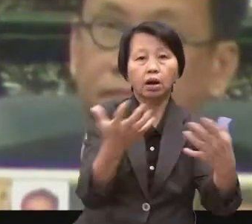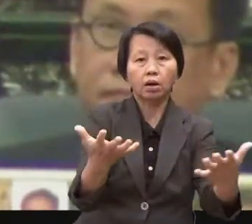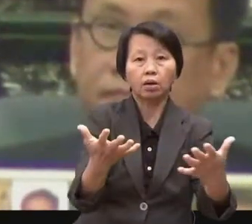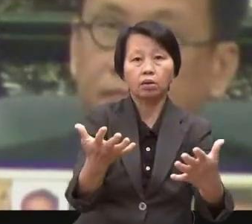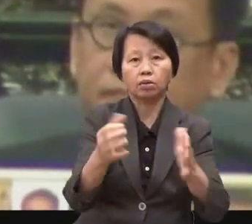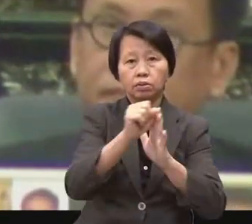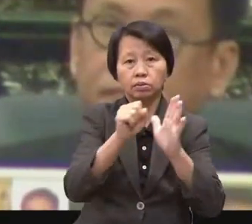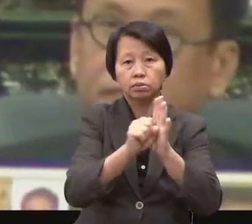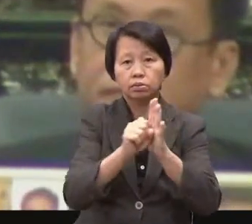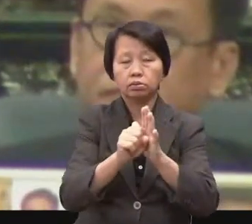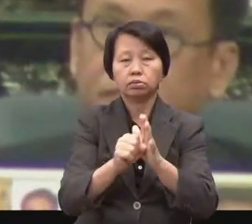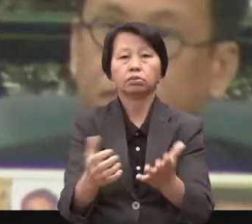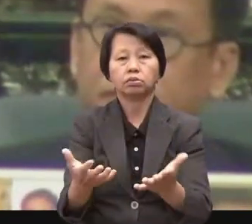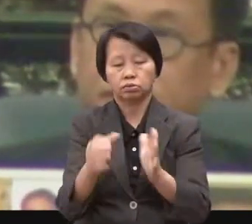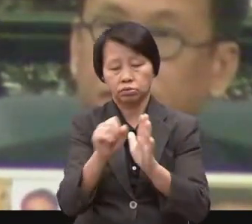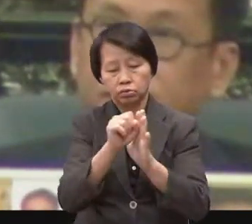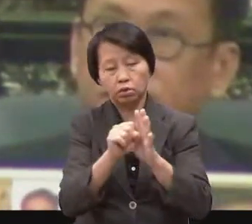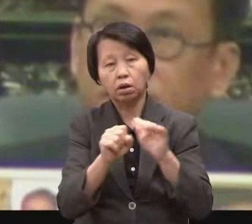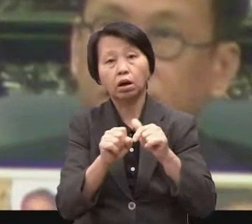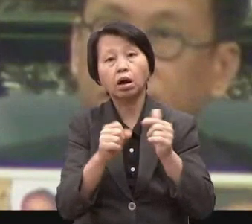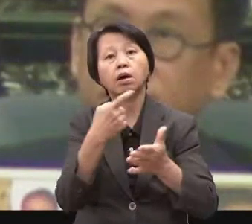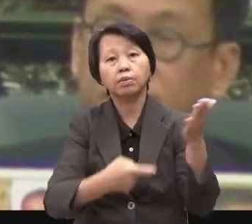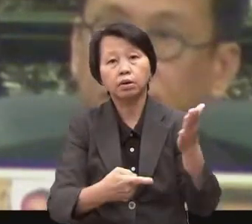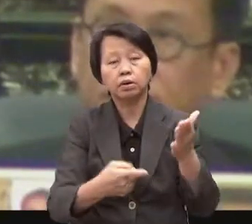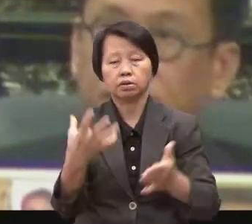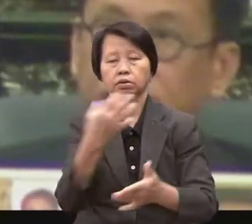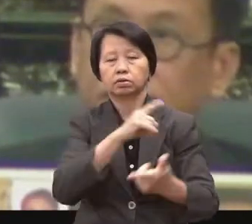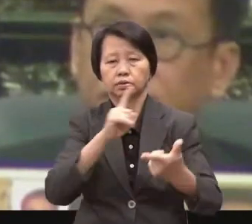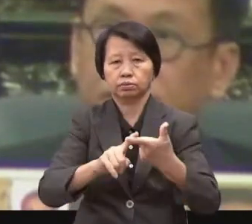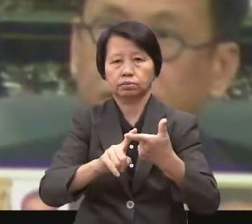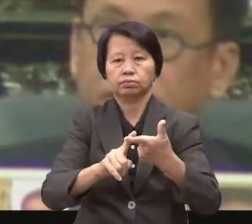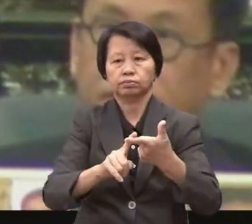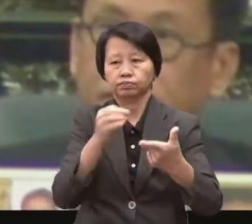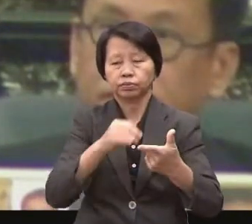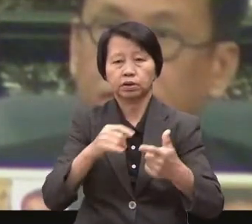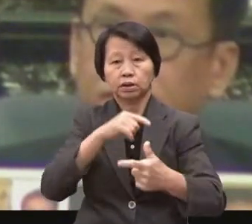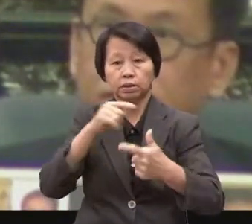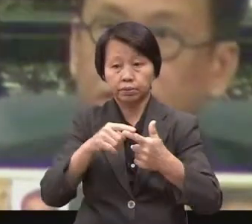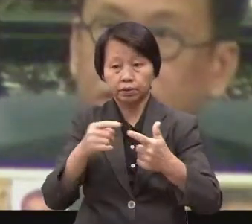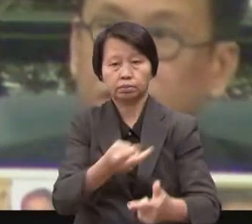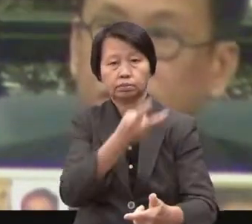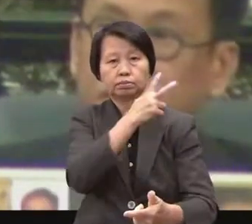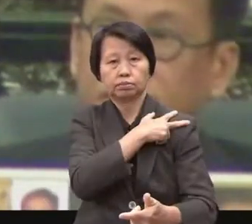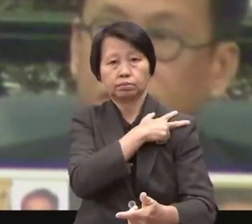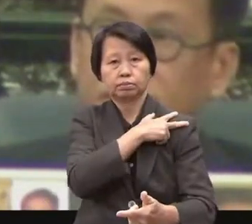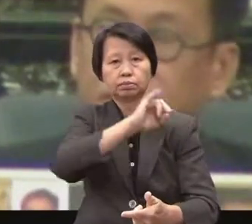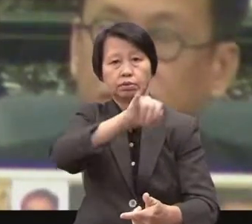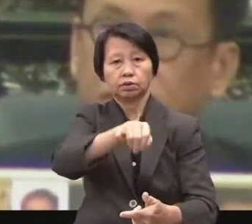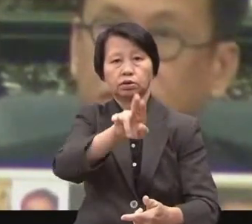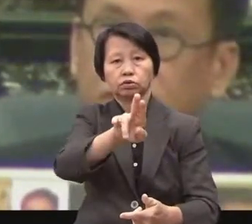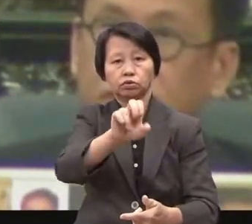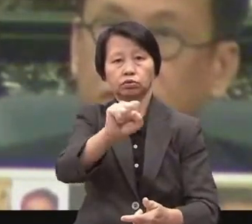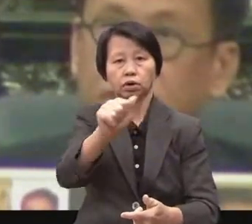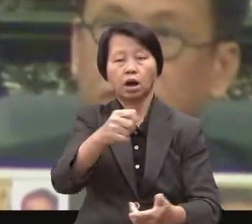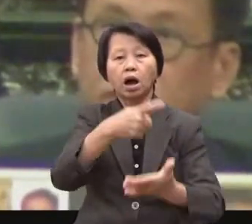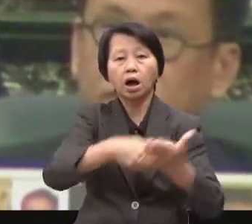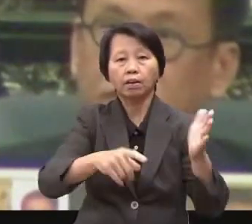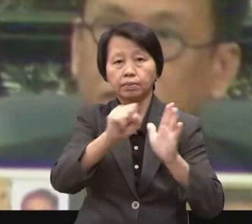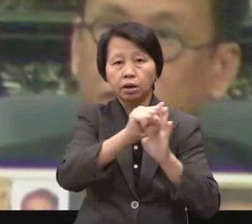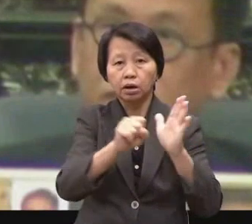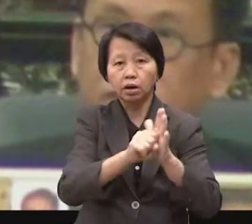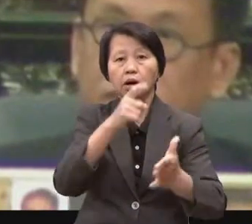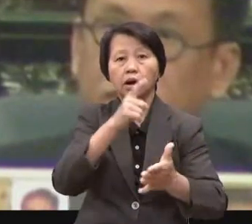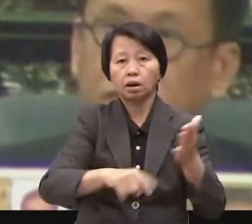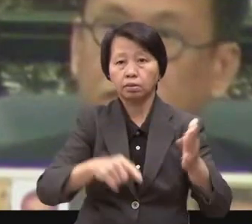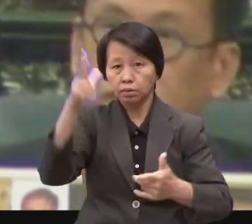kontrak dokter ini dan begitu juga dengan apabila di naik pangkat pada jusa Apa kriteria dan apakah